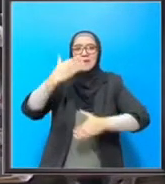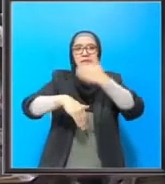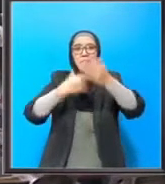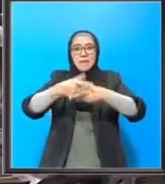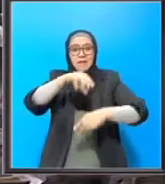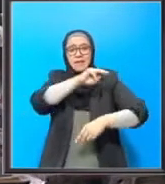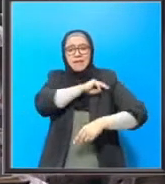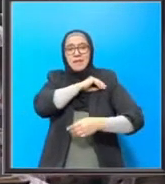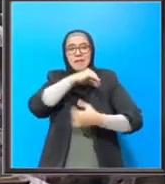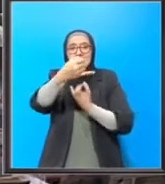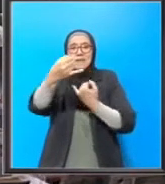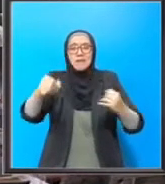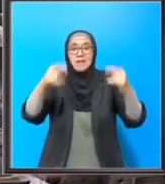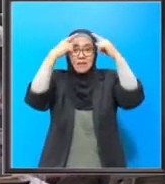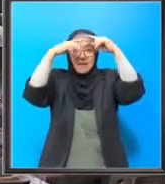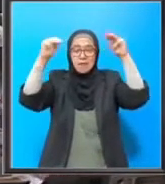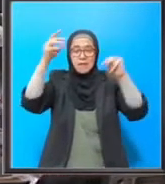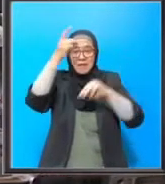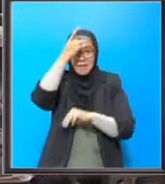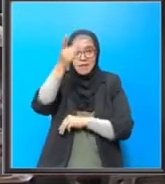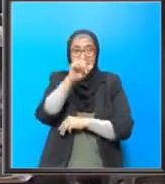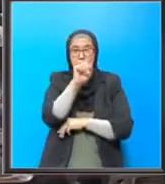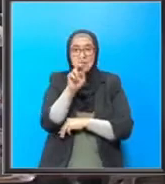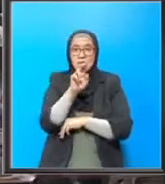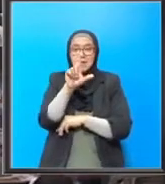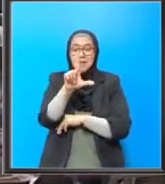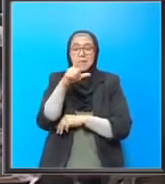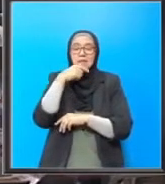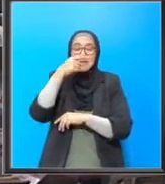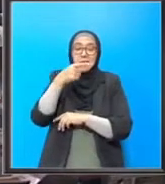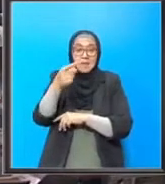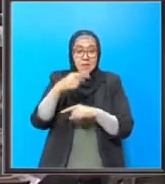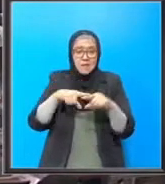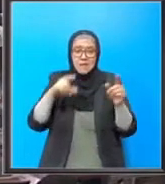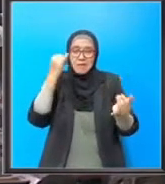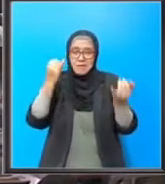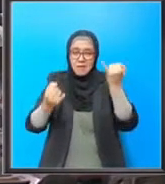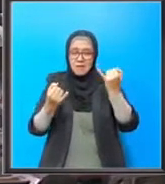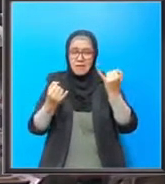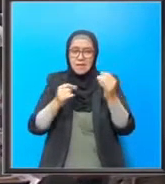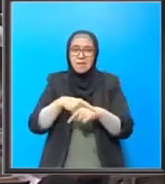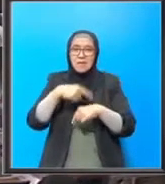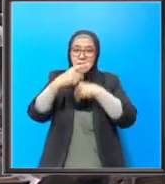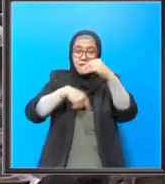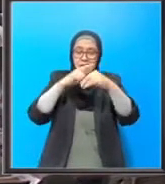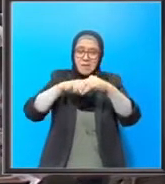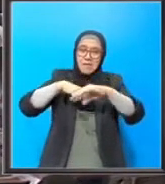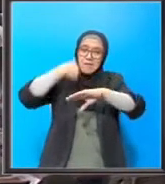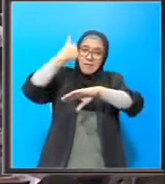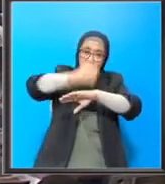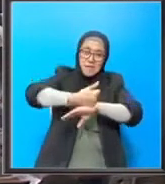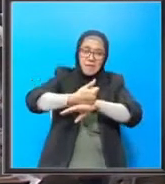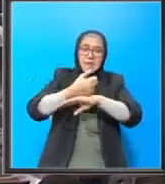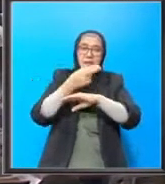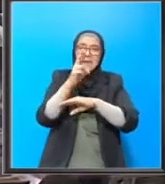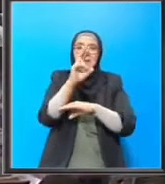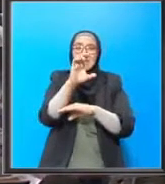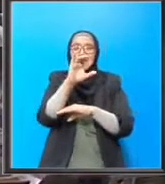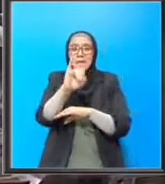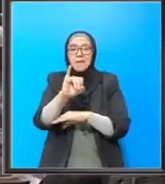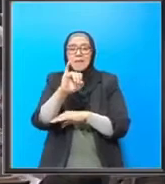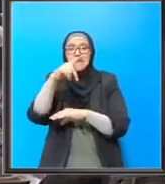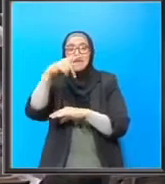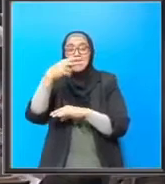plancongan dana yang diperuntukkan sebanyak 200juta Apakah perincian langkah-langkah pemulihan